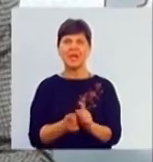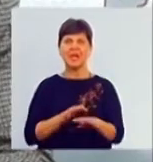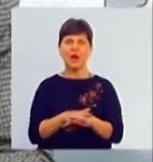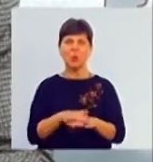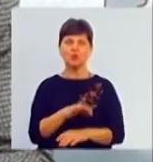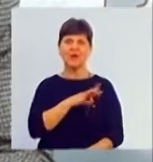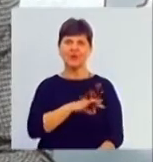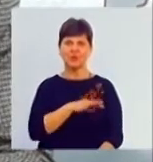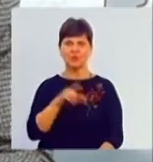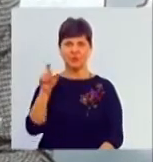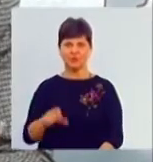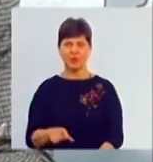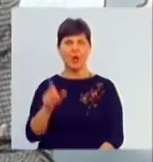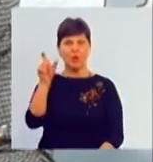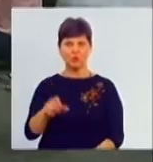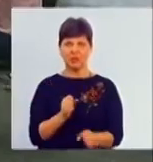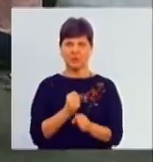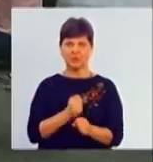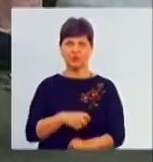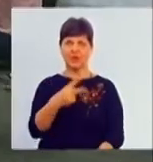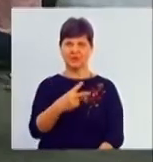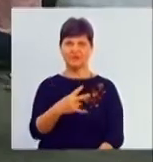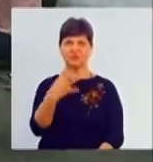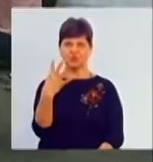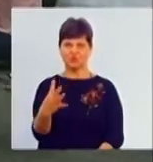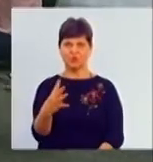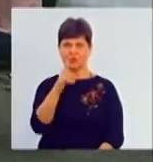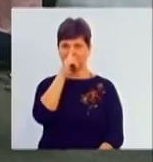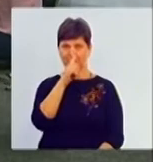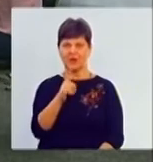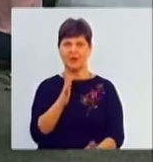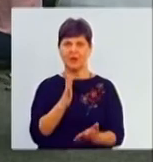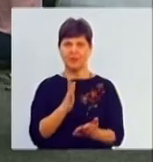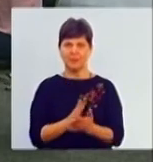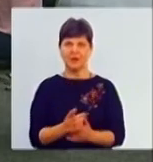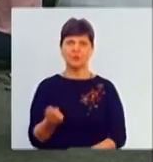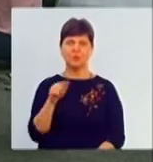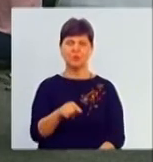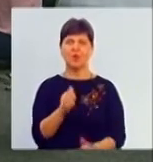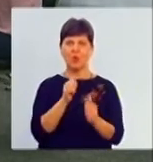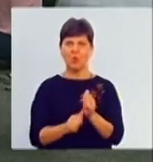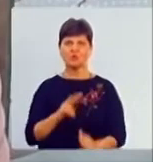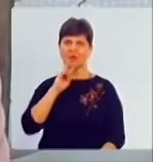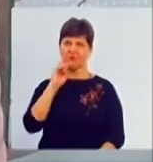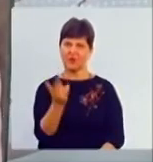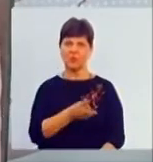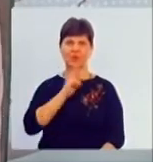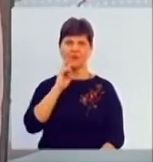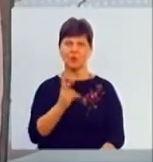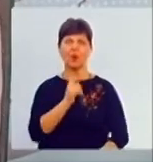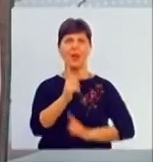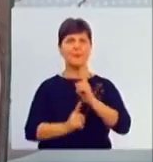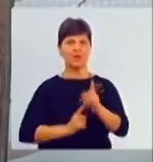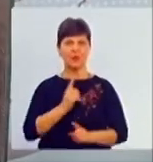людина працює 22 роки, 24 місяці, знаючи про те, що кожні 2 роки в неї буде перерахунок цієї пенсії. Але